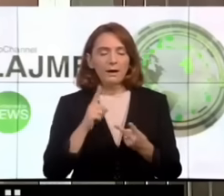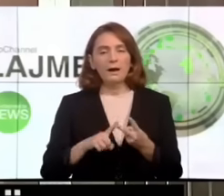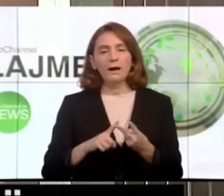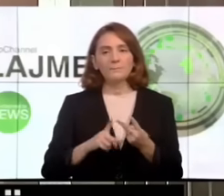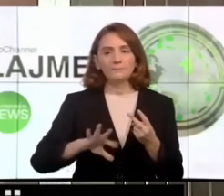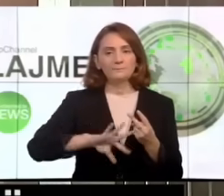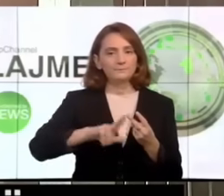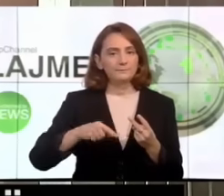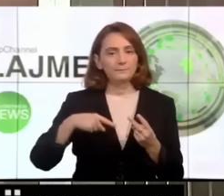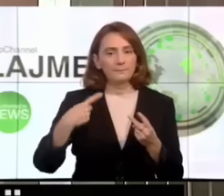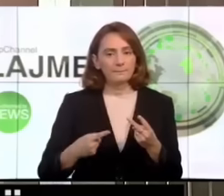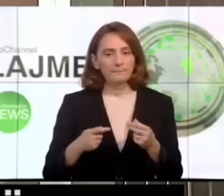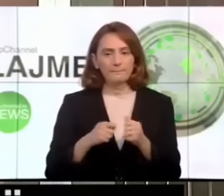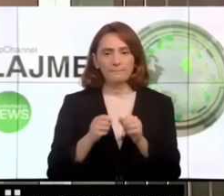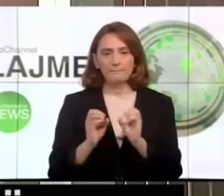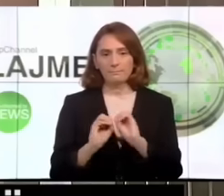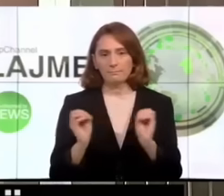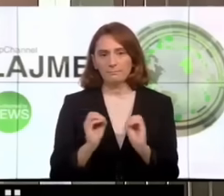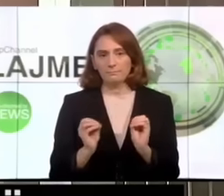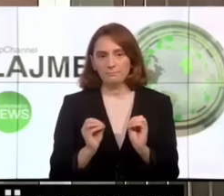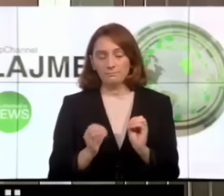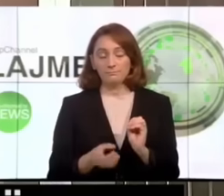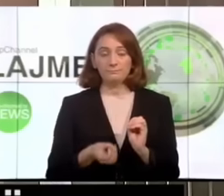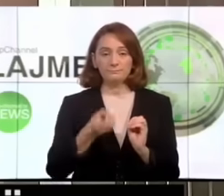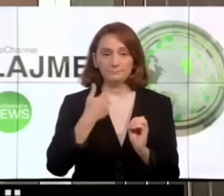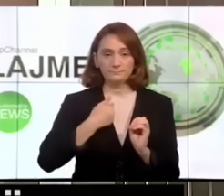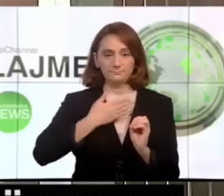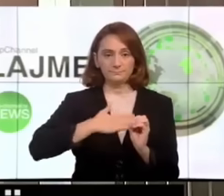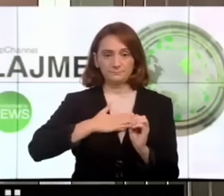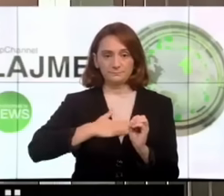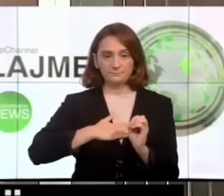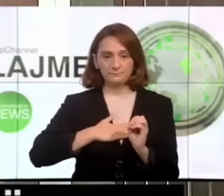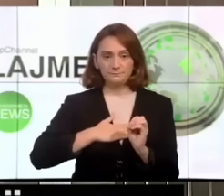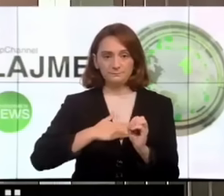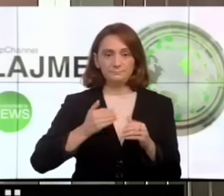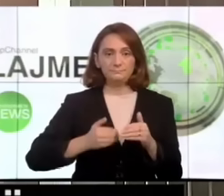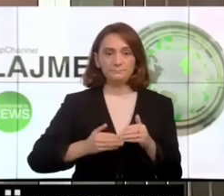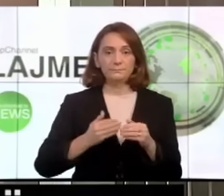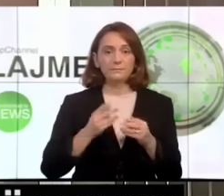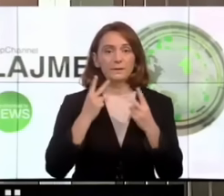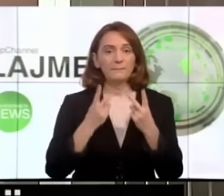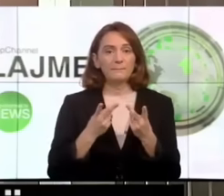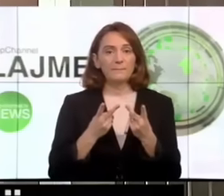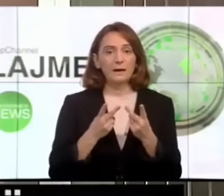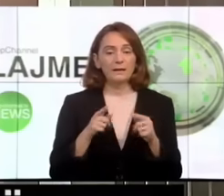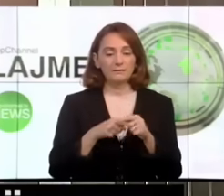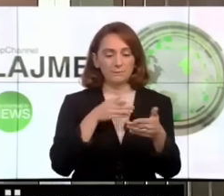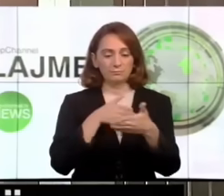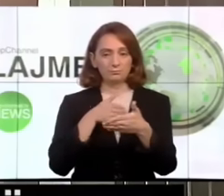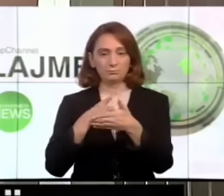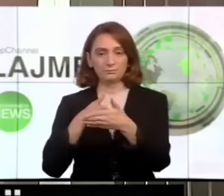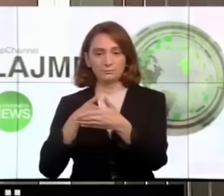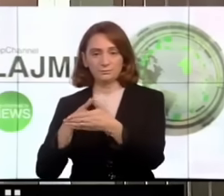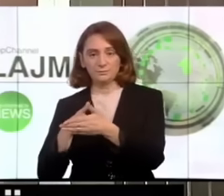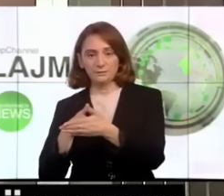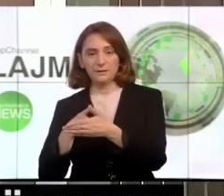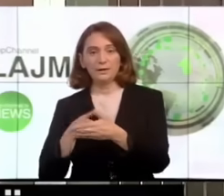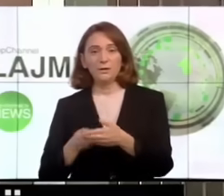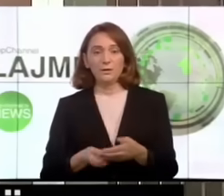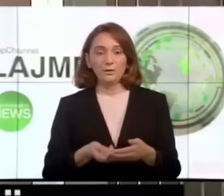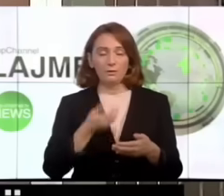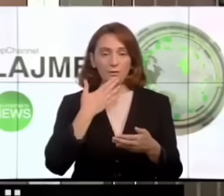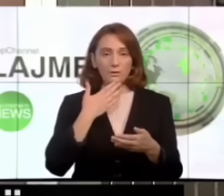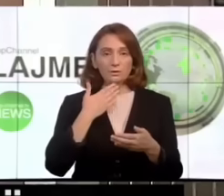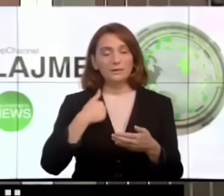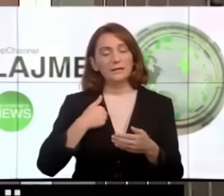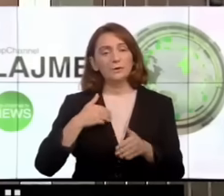gjetjet e prokurorës posaçme SPAK, po gjithashtu lanë të hapur mundësinë se sërish do të drejtohen mbas komunikimit të akuzave, do vazhdojnë me